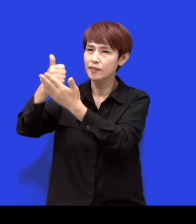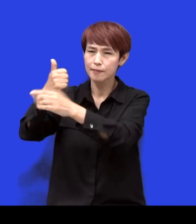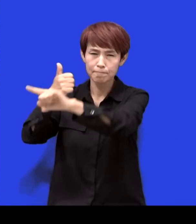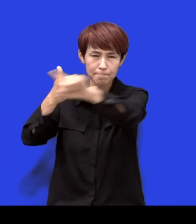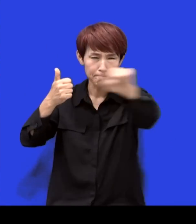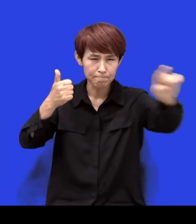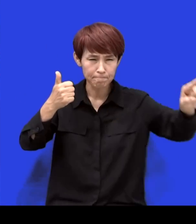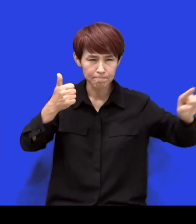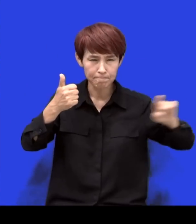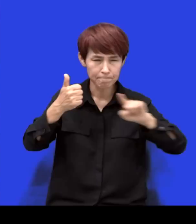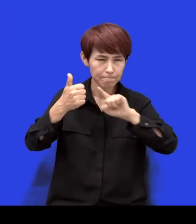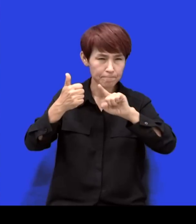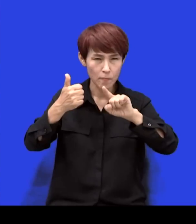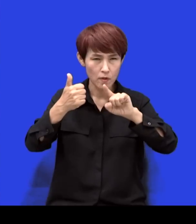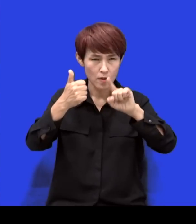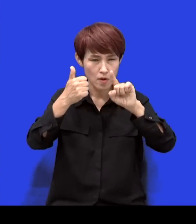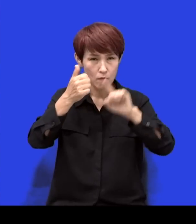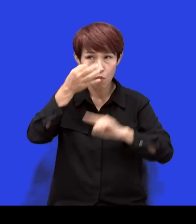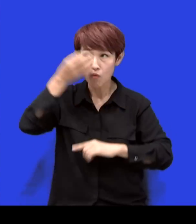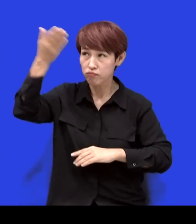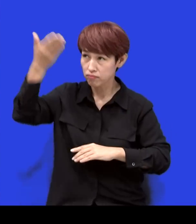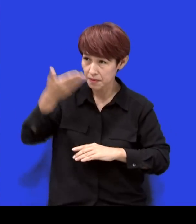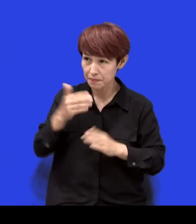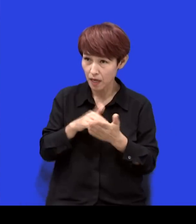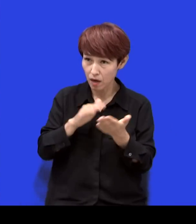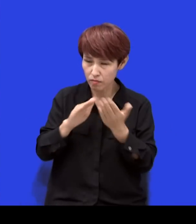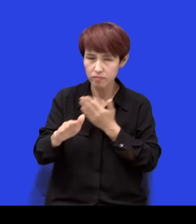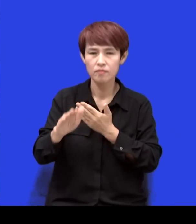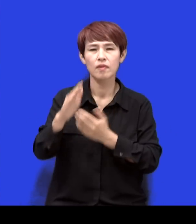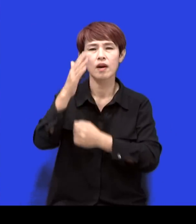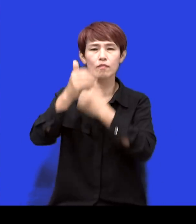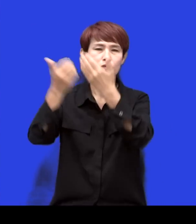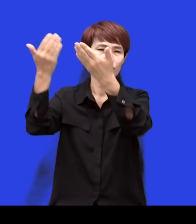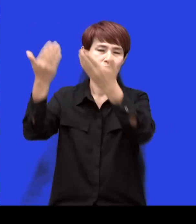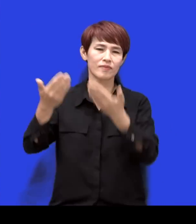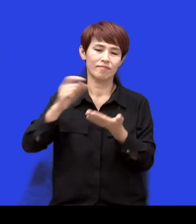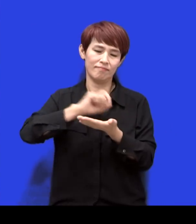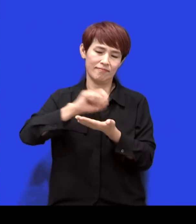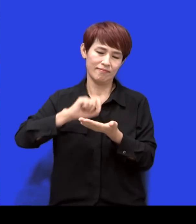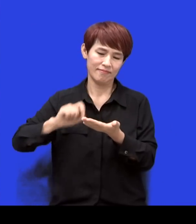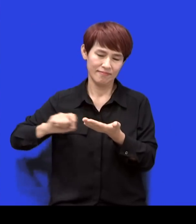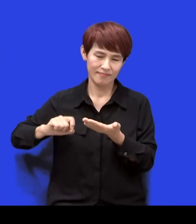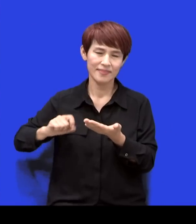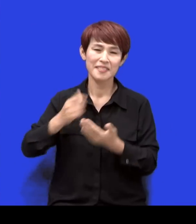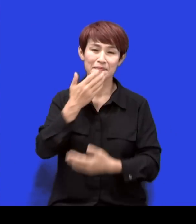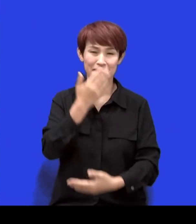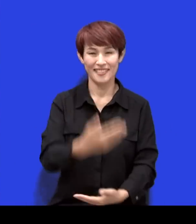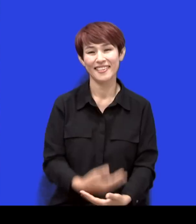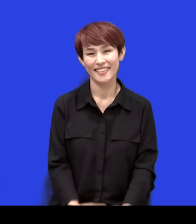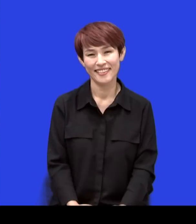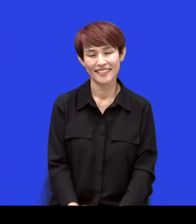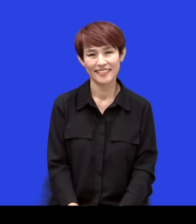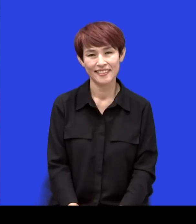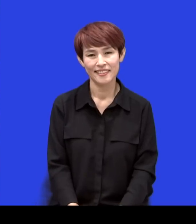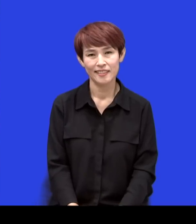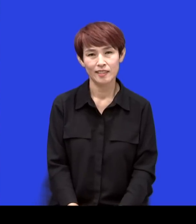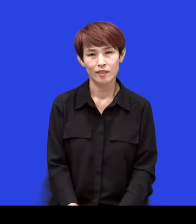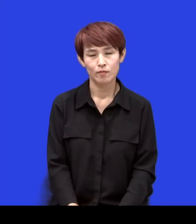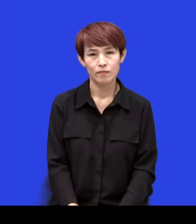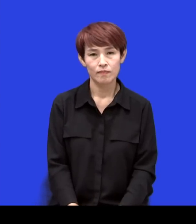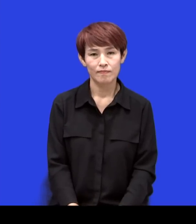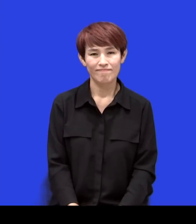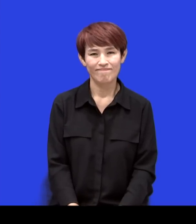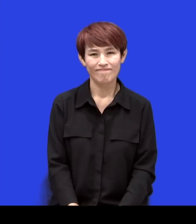머릿속에 두신 다음에서야 비로소 정말 하나님이 주신 달란트대로 글을 쓸 수 있는 시간을 열신 것이 아닌가 하는 생각이